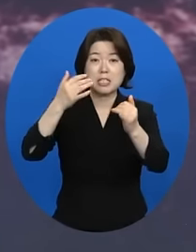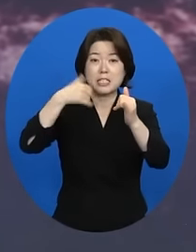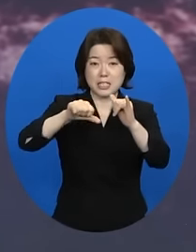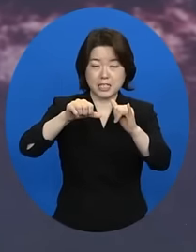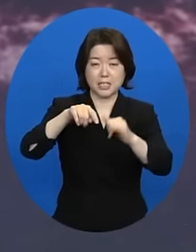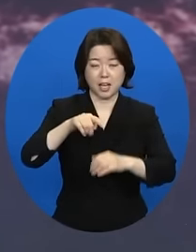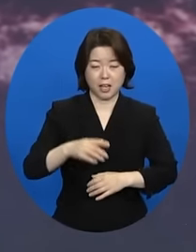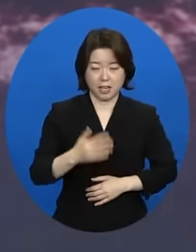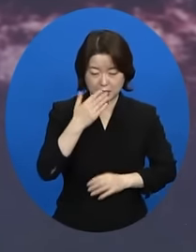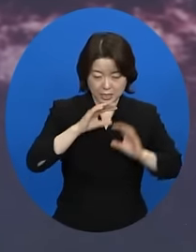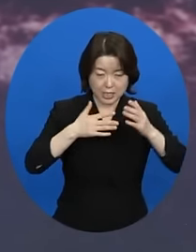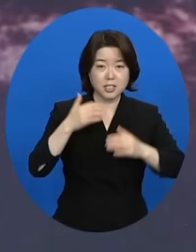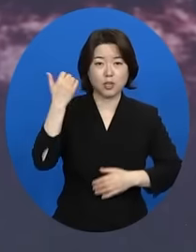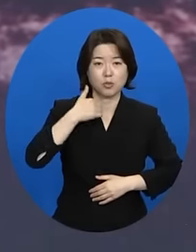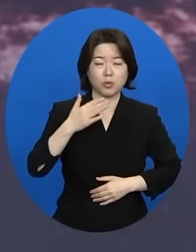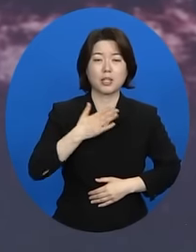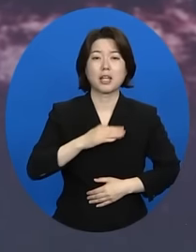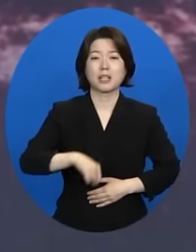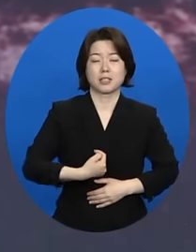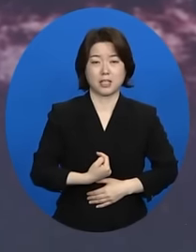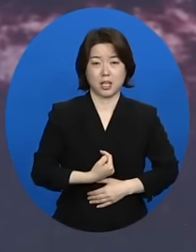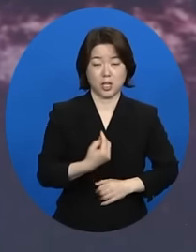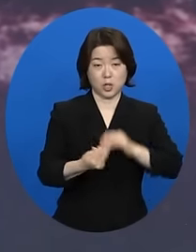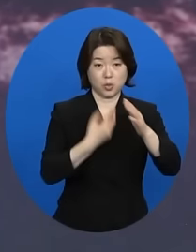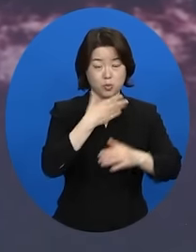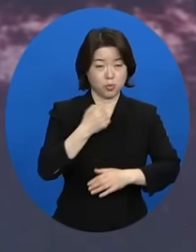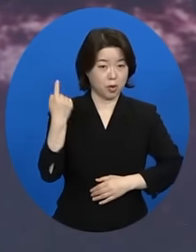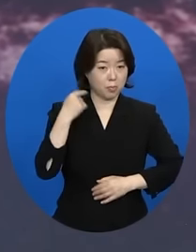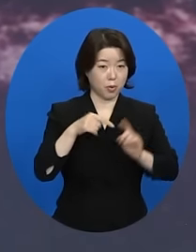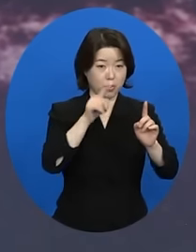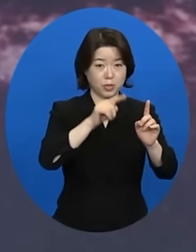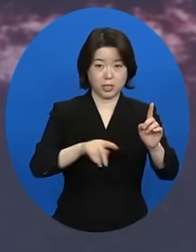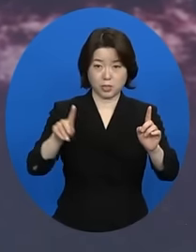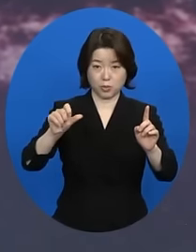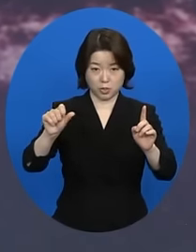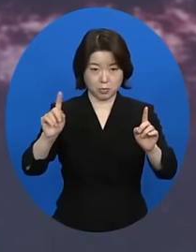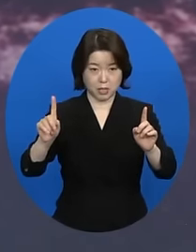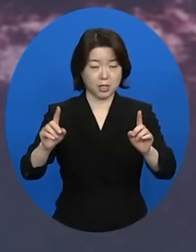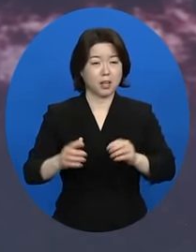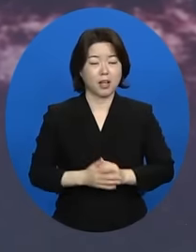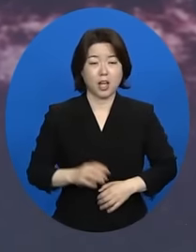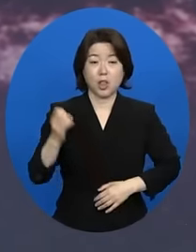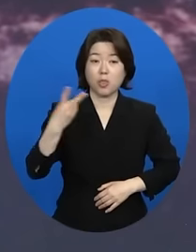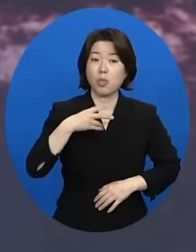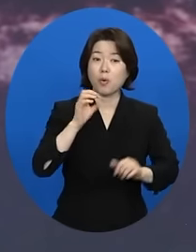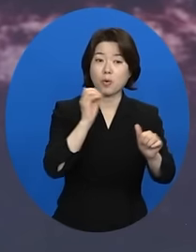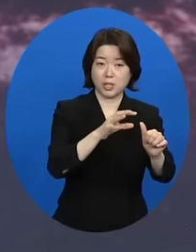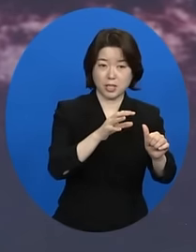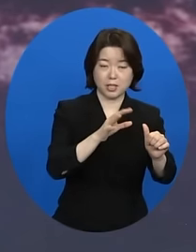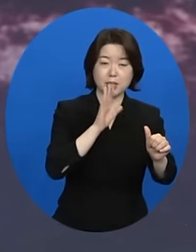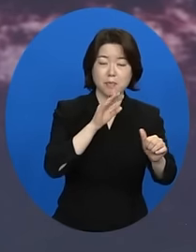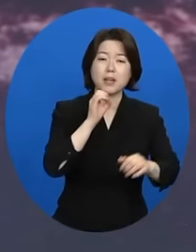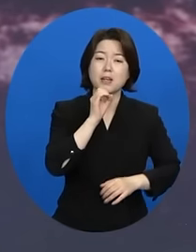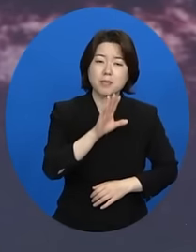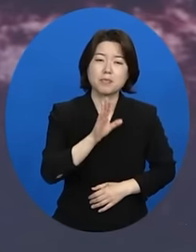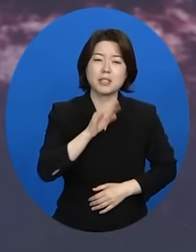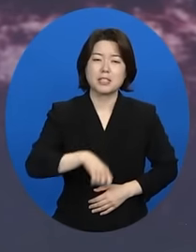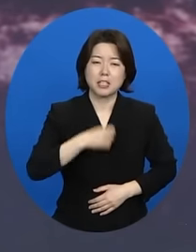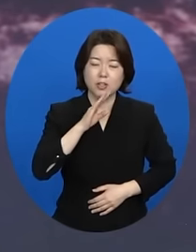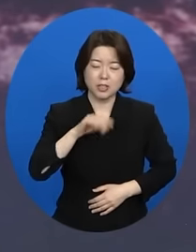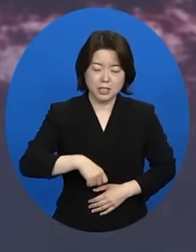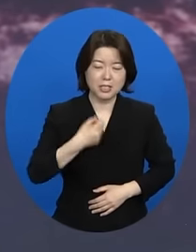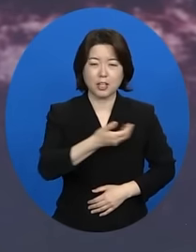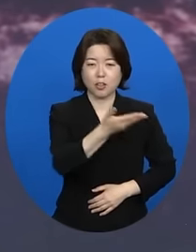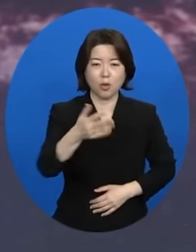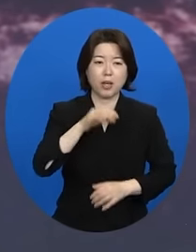그 이스라엘이 누구냐? 바로 자기라는 거예요. 요한복음 1장 51절 보십시오. 우리 함께 읽겠습니다. 시작. 또 이르시되 진실로 진실로 너에게